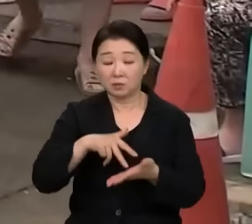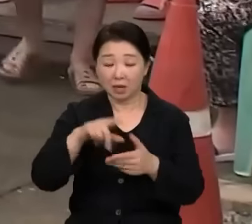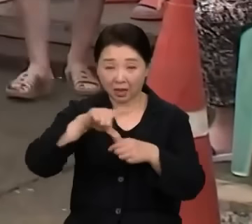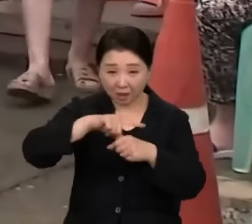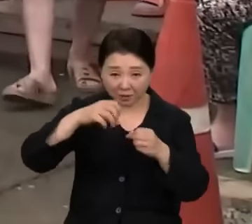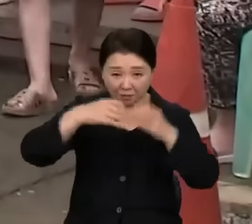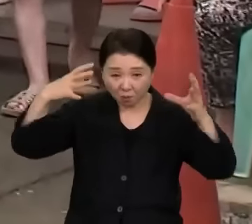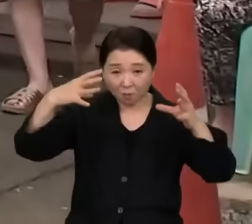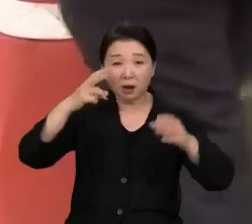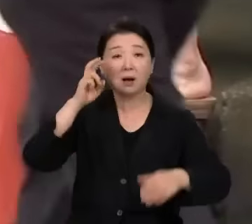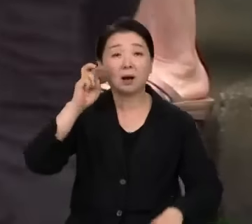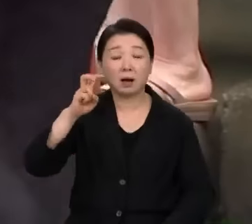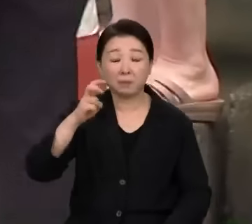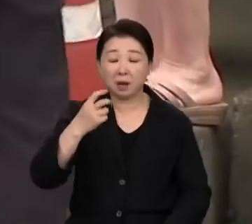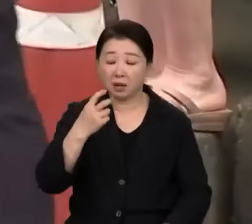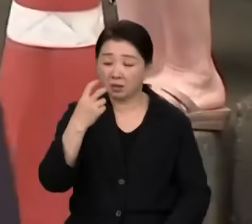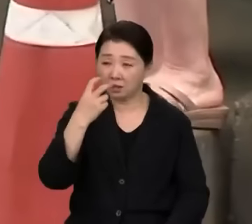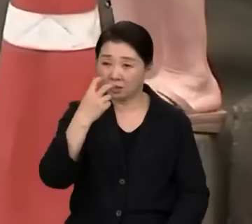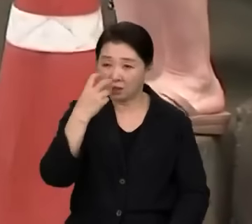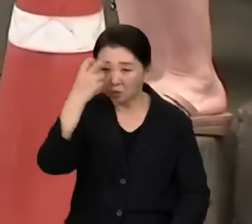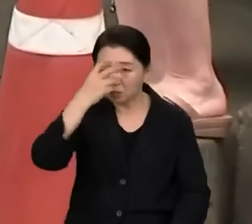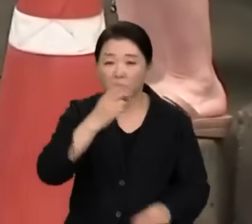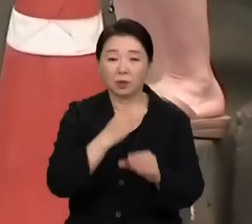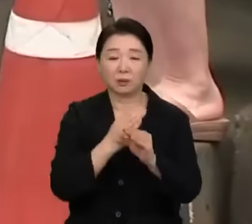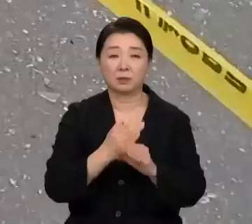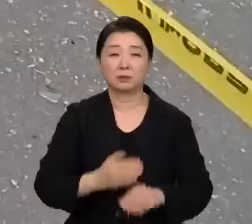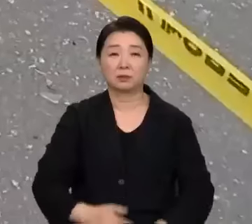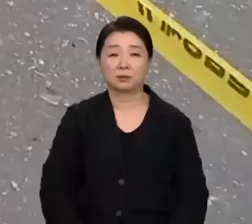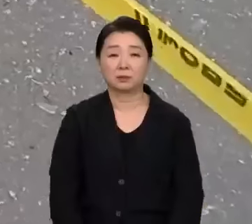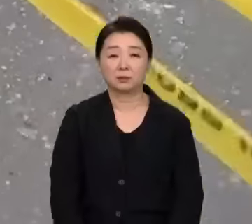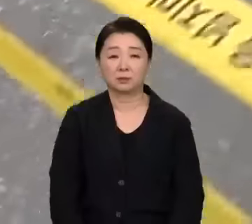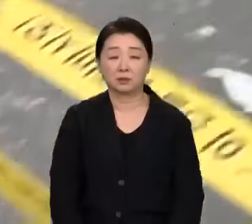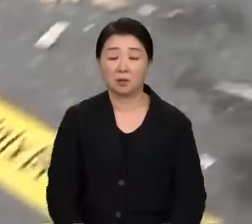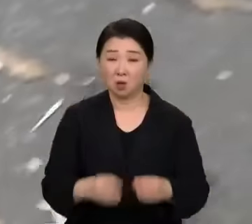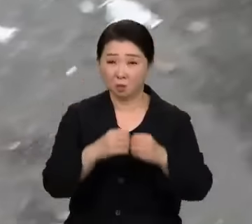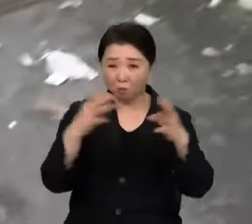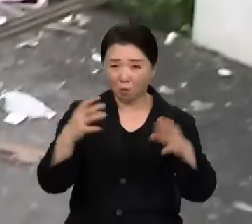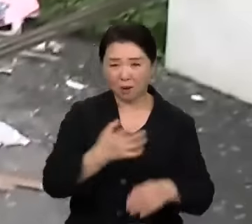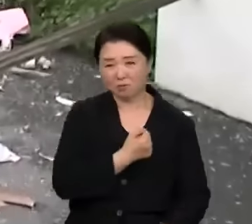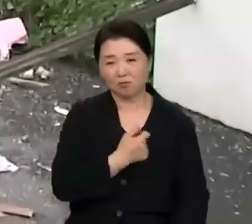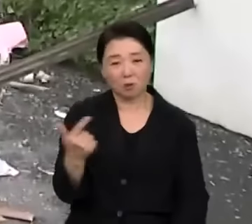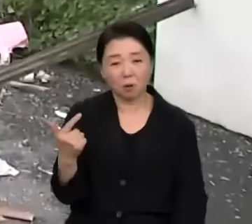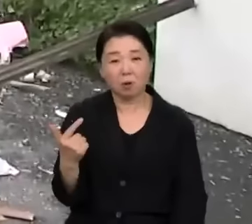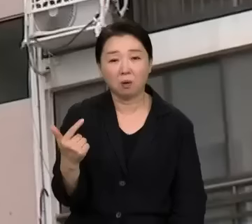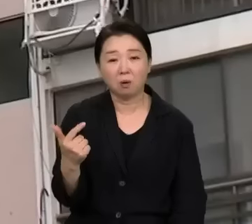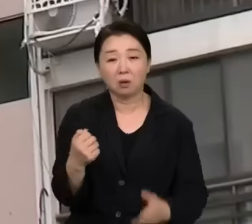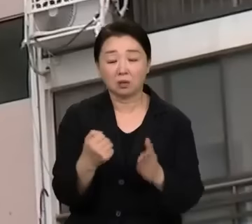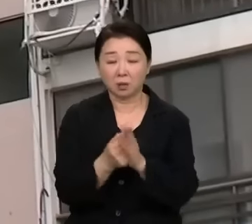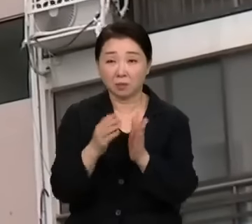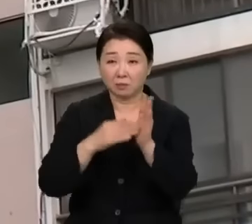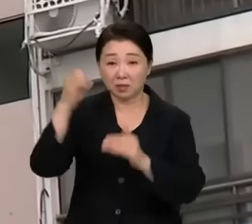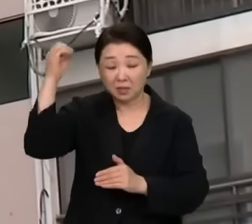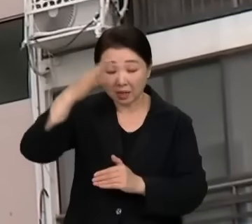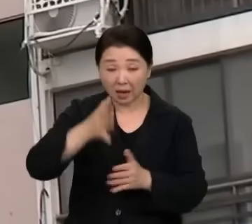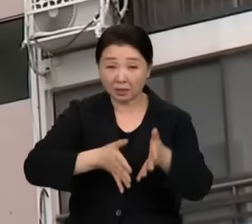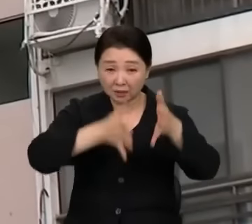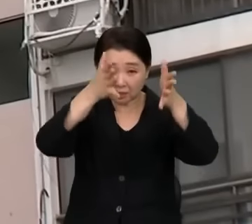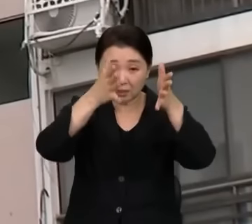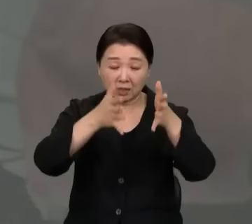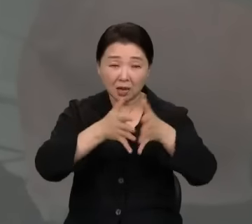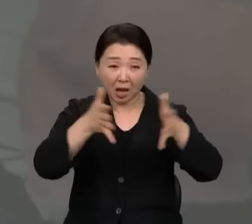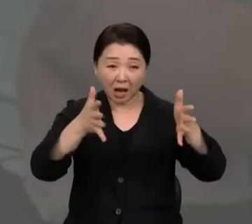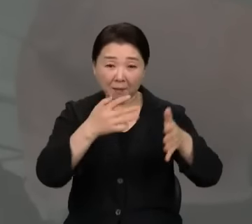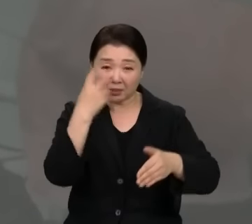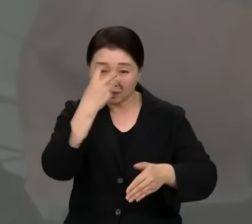폭발로 추정하고 정확한 사고 원인을 조사하고 있습니다. 폭발 충격이 컸던 만큼 밀양시는 아파트 안전진단이